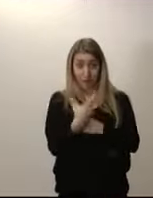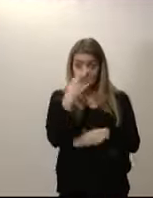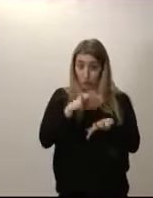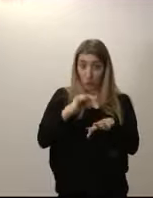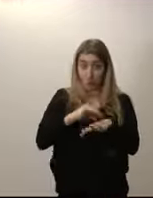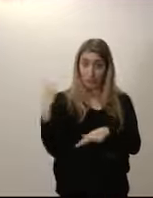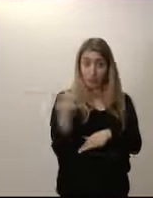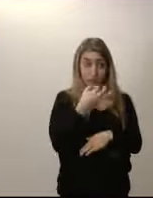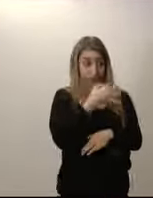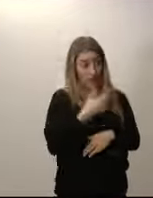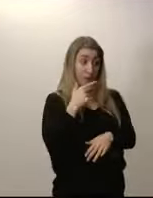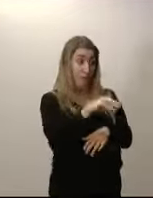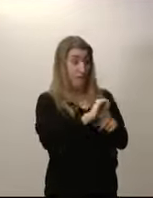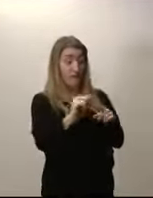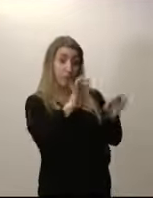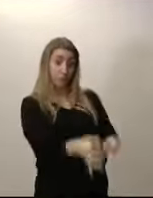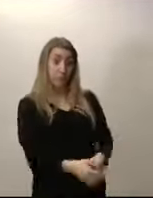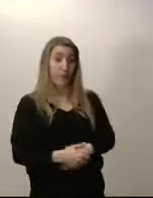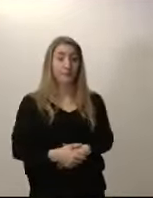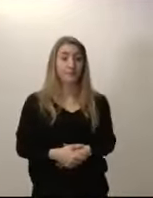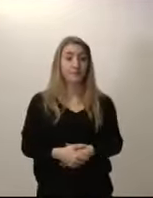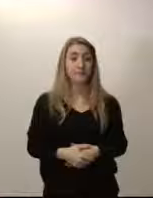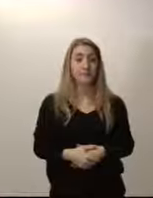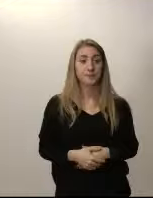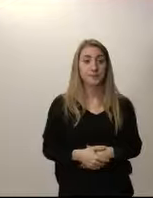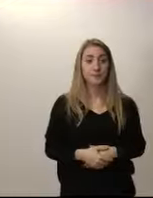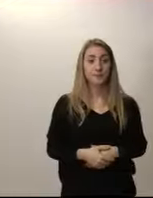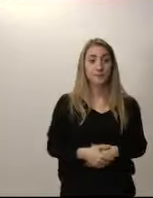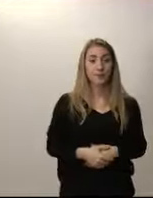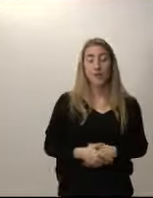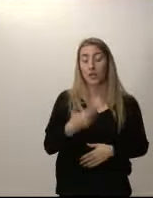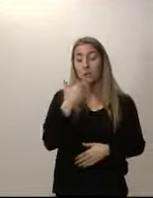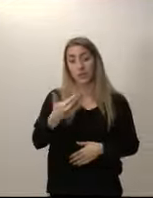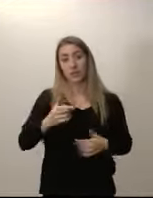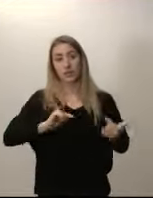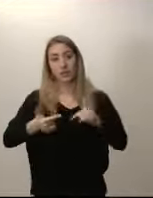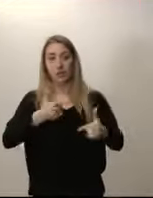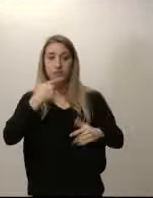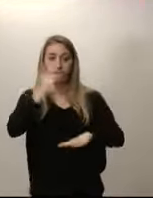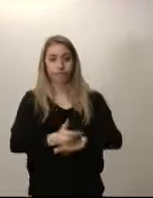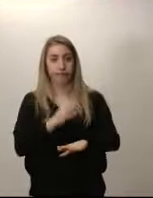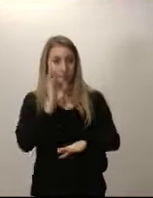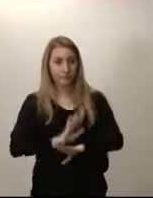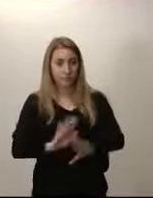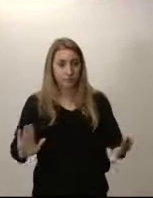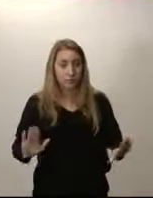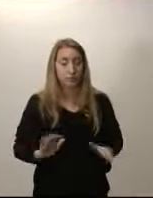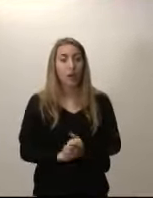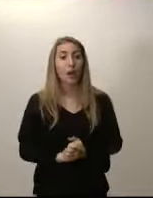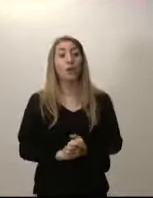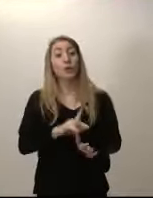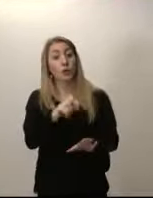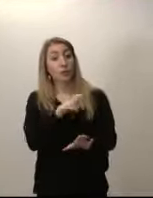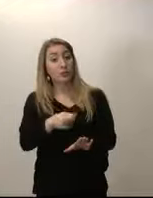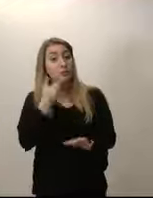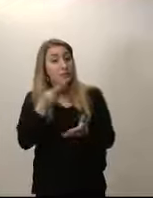voilà. Voilà. Voilà, merci. Je pense qu'on va clore les débats. Alors, je pense qu'on est vraiment, effectivement, dans la boule de cristal, si